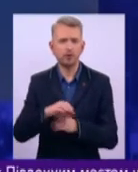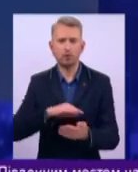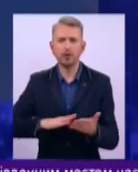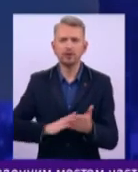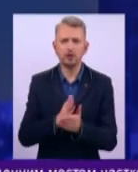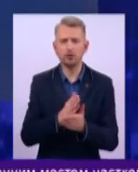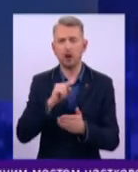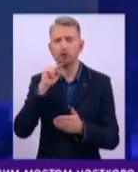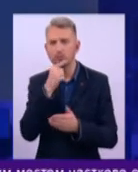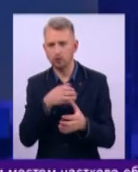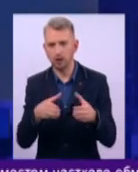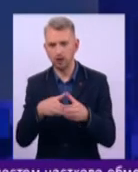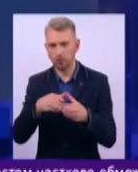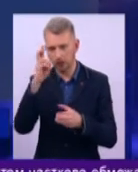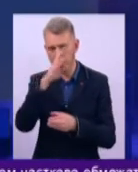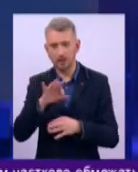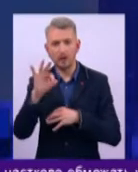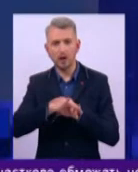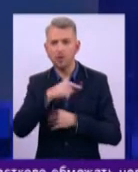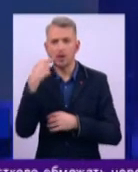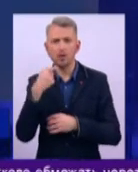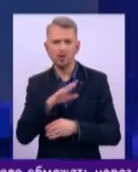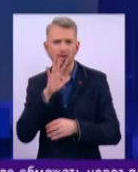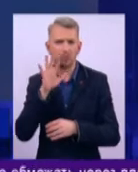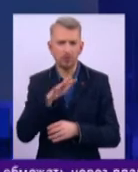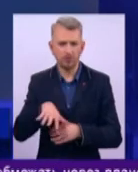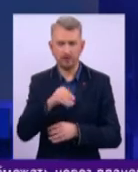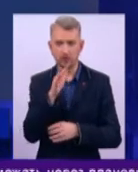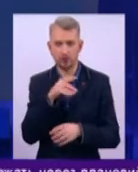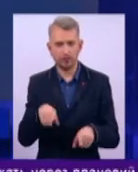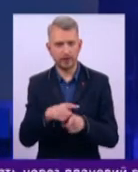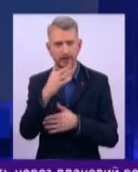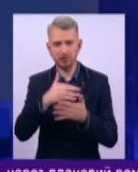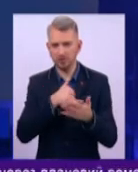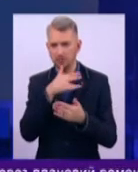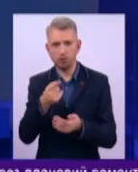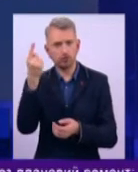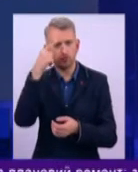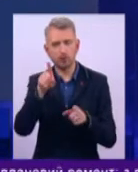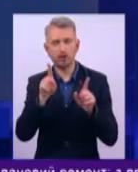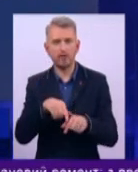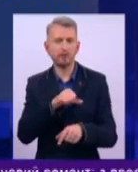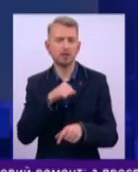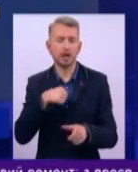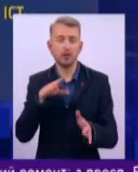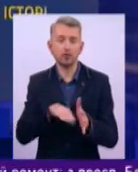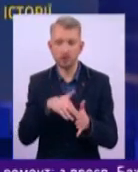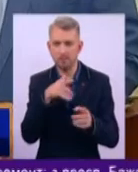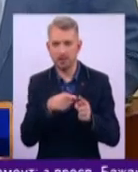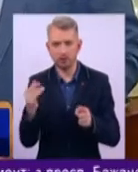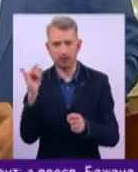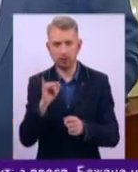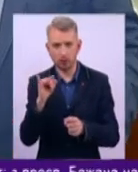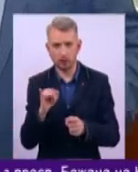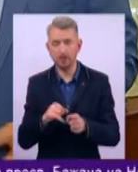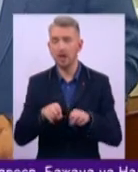політично-економічну еліту країни. На Заході Росію не любили в усі часи, але до таких списків не могли додуматися навіть у найгірші періоди історії.